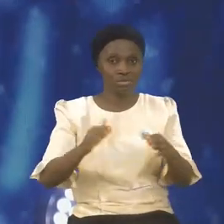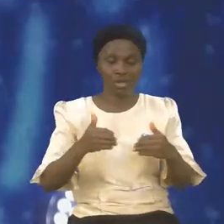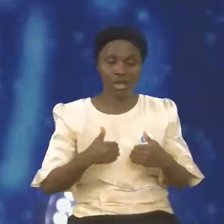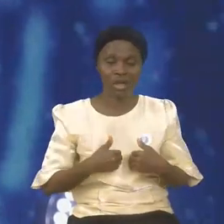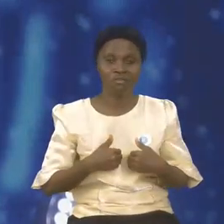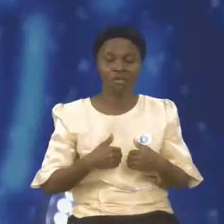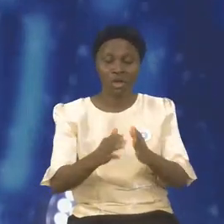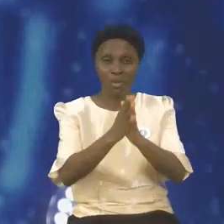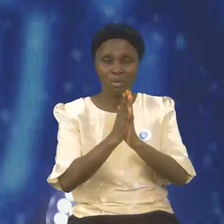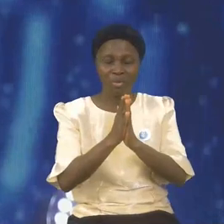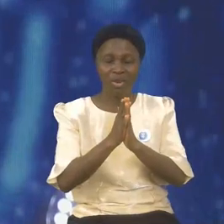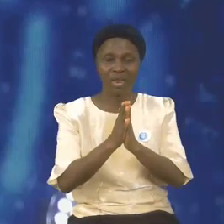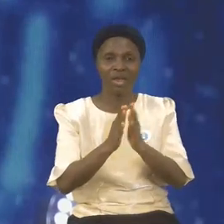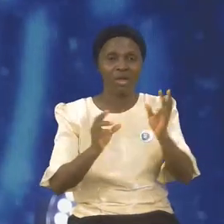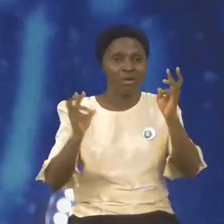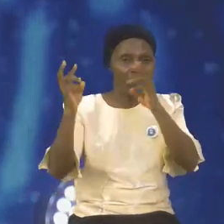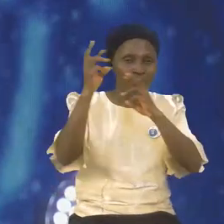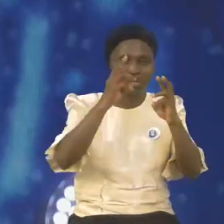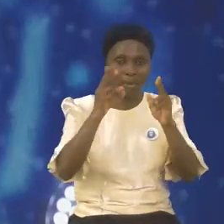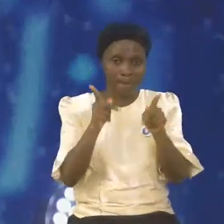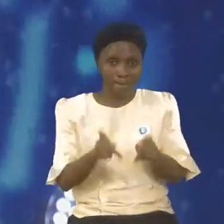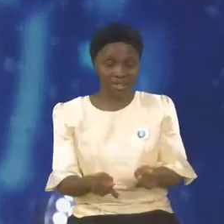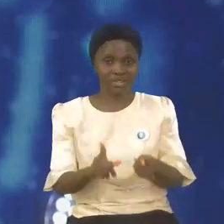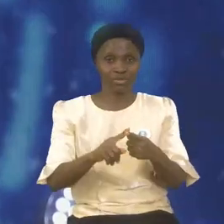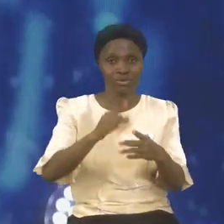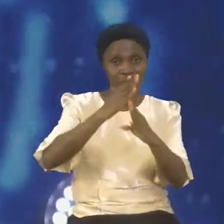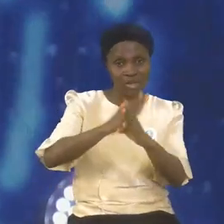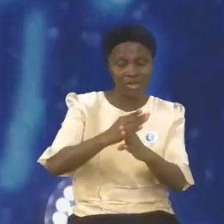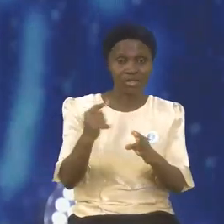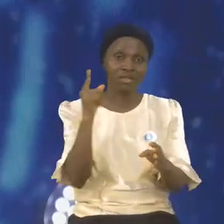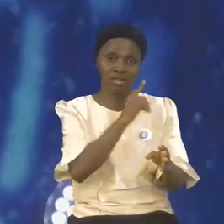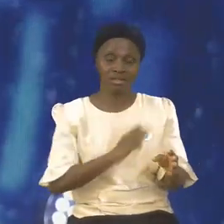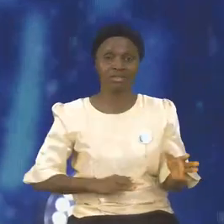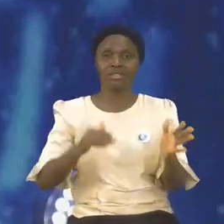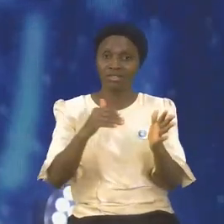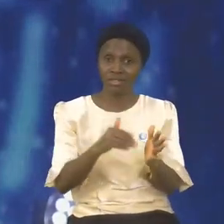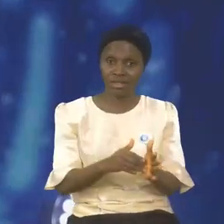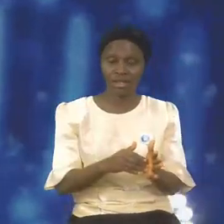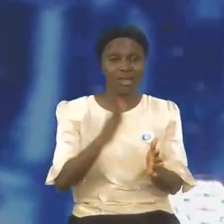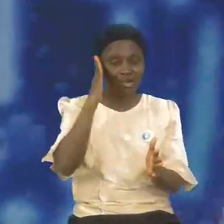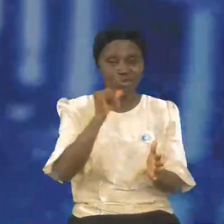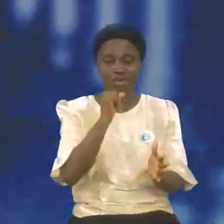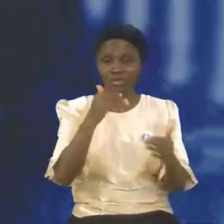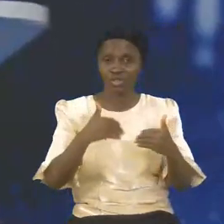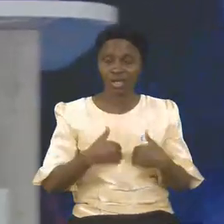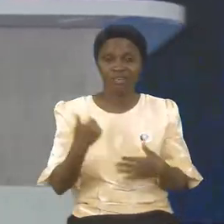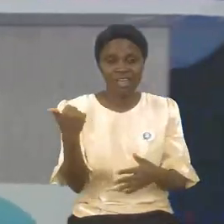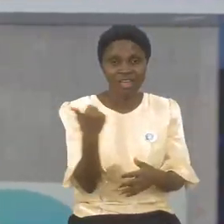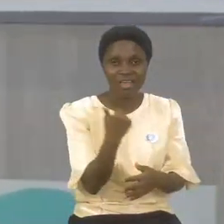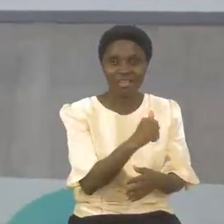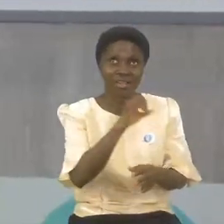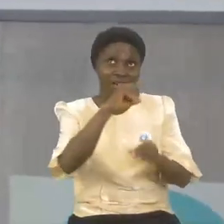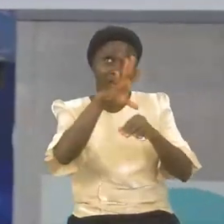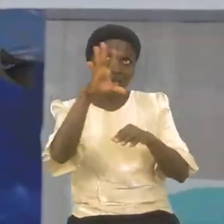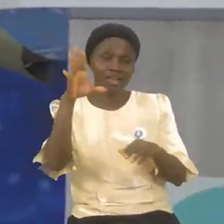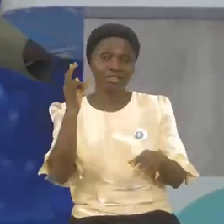l'église sera ôté l'Antéchrist n'aura pas de galérer de prière pour l'empêcher pour l'Antéchrist n'a rien qui n'a